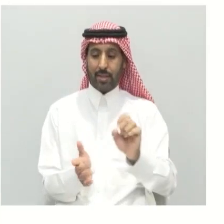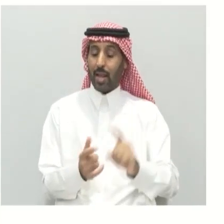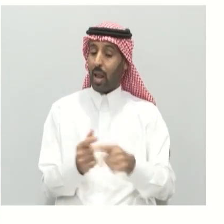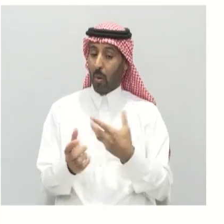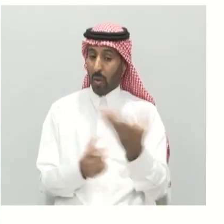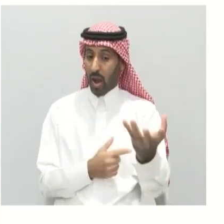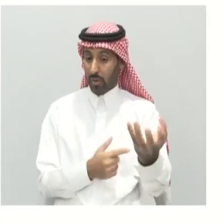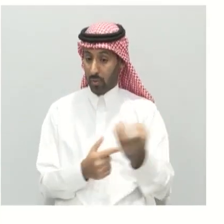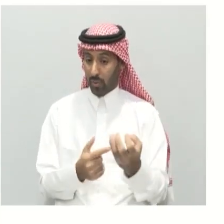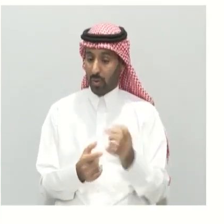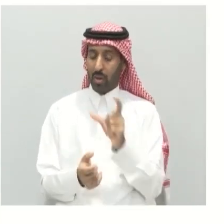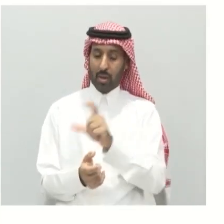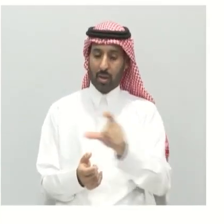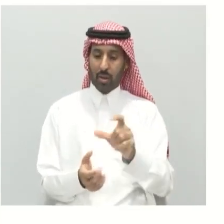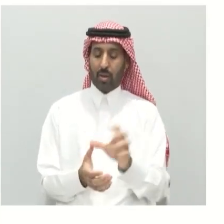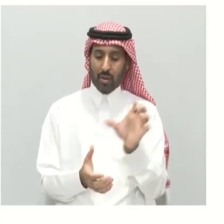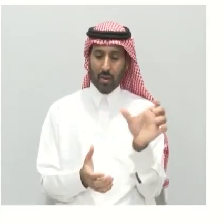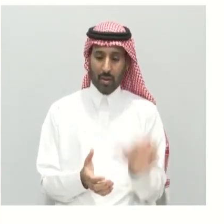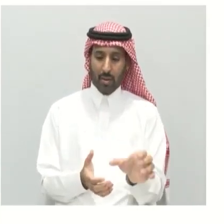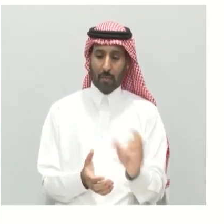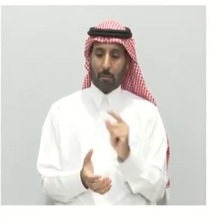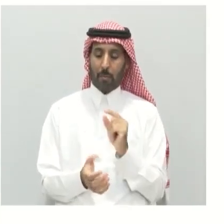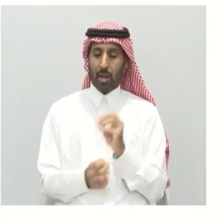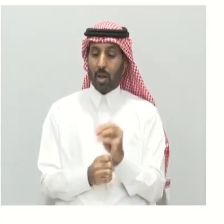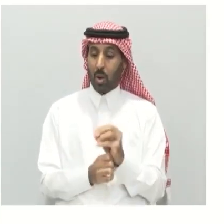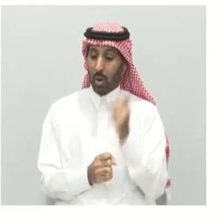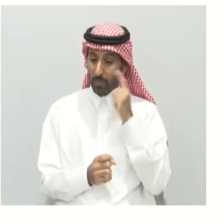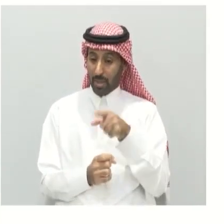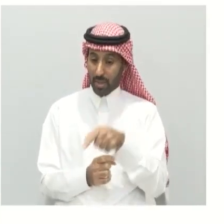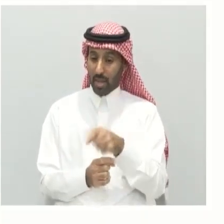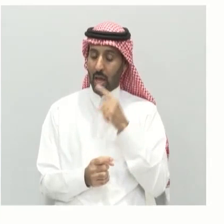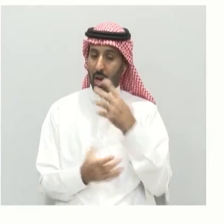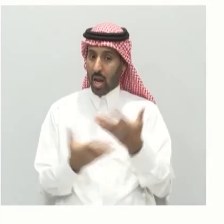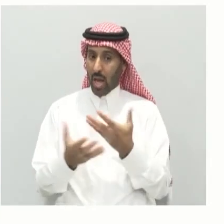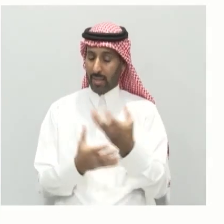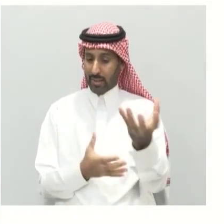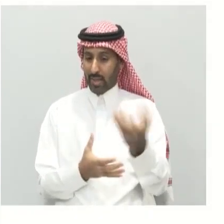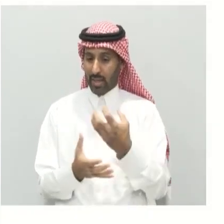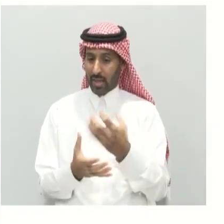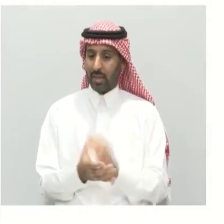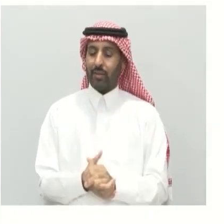العامل المؤكسد والعامل المختزل بمعلوميه الاكسده